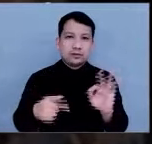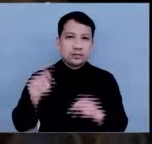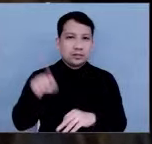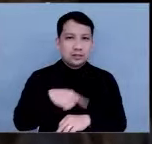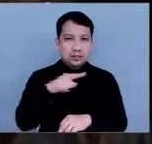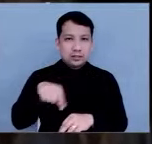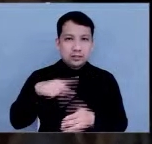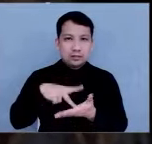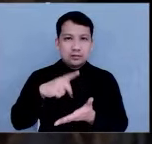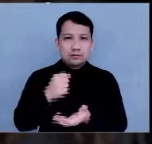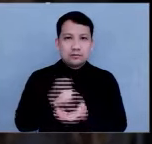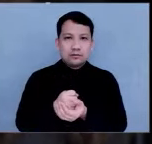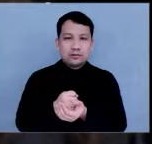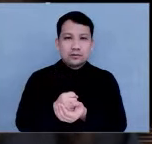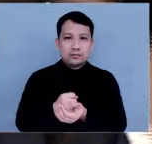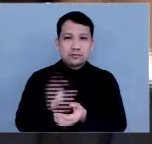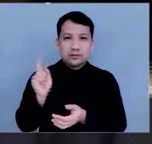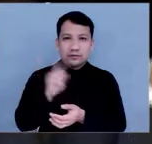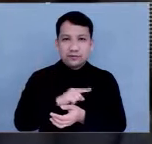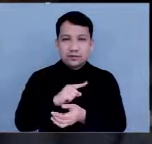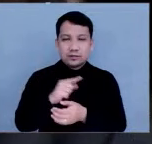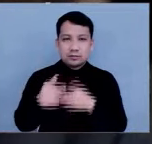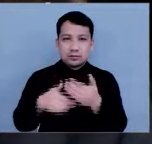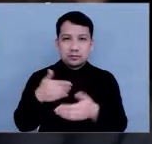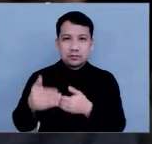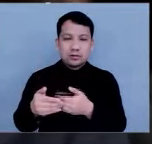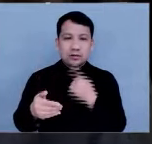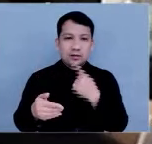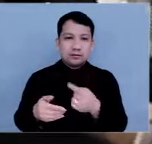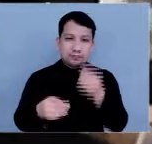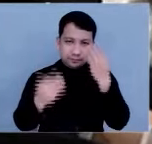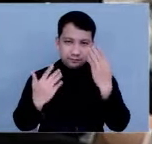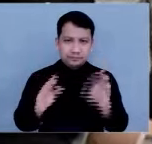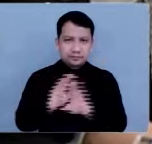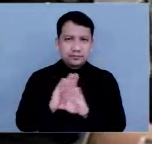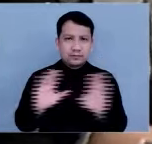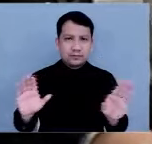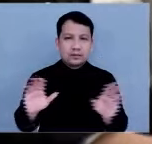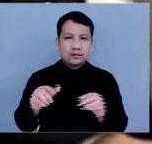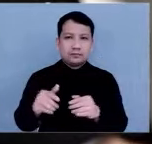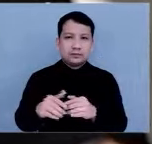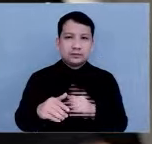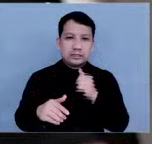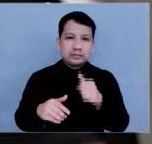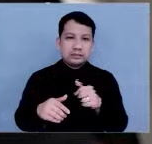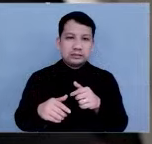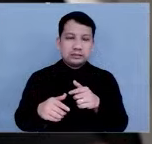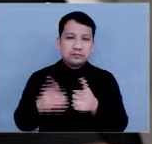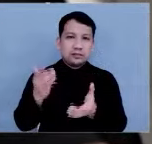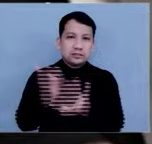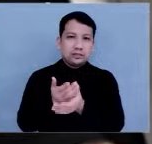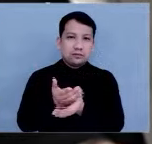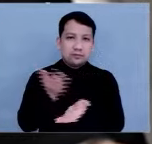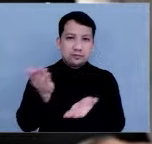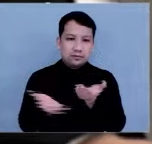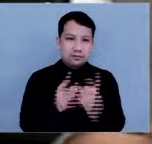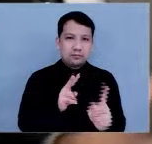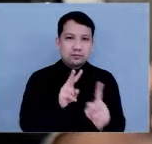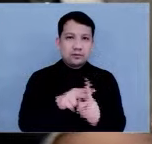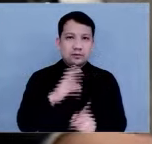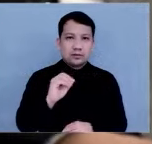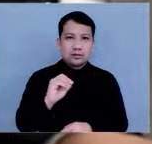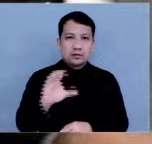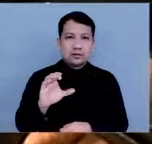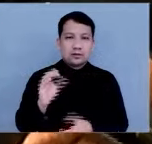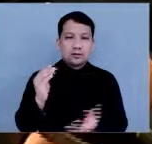nakuha ito sa Peking pamamaraan. Sa kabila nito, hindi lang mapipigilan ang paghahain ni Go ng Certificate of Candidacy para